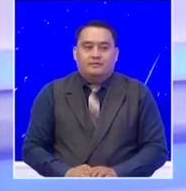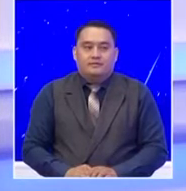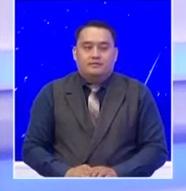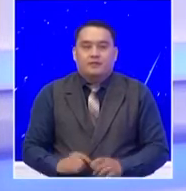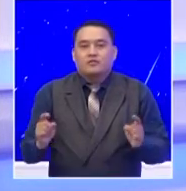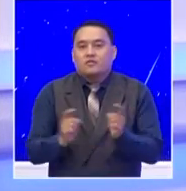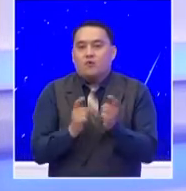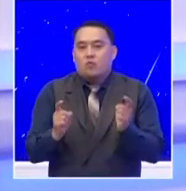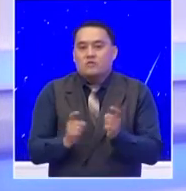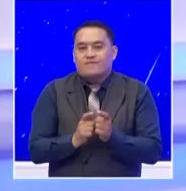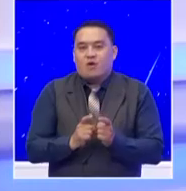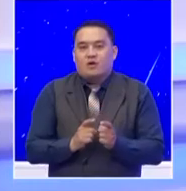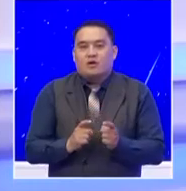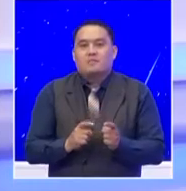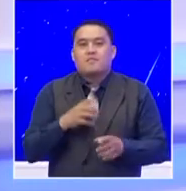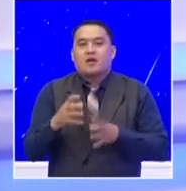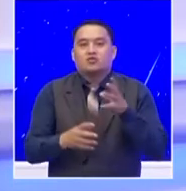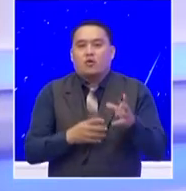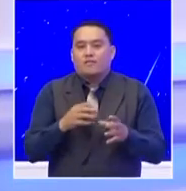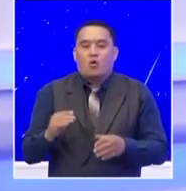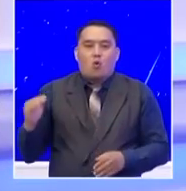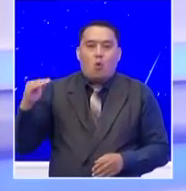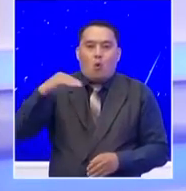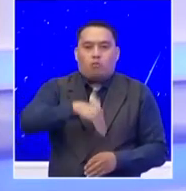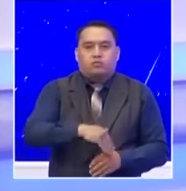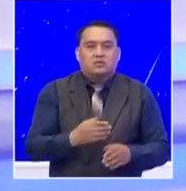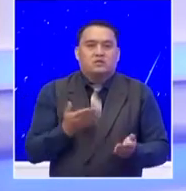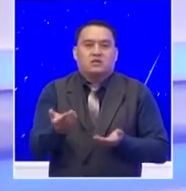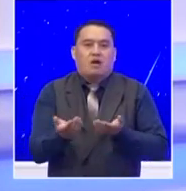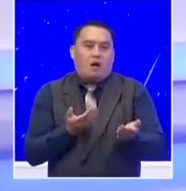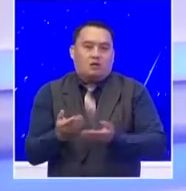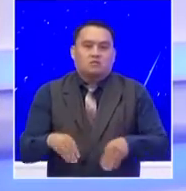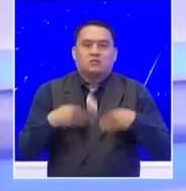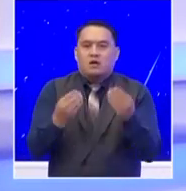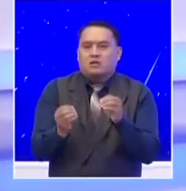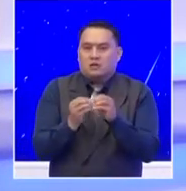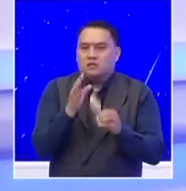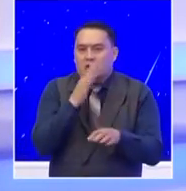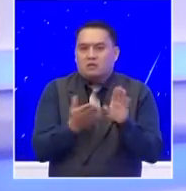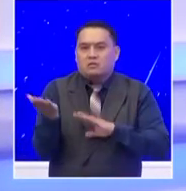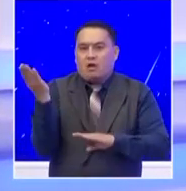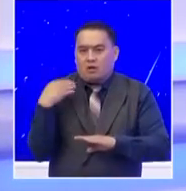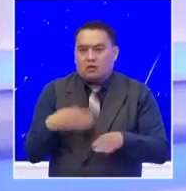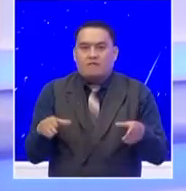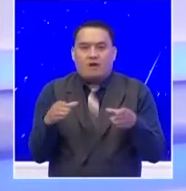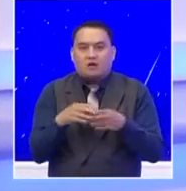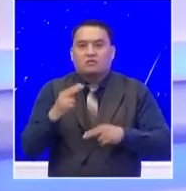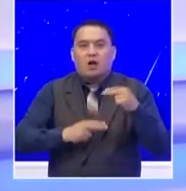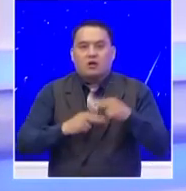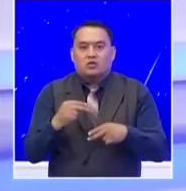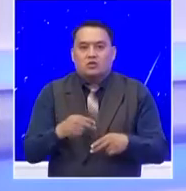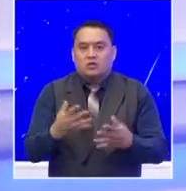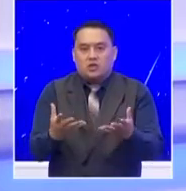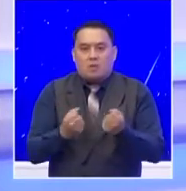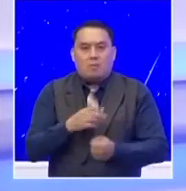Громкий скандал разгорается вокруг международного комплекса лыжных трамплинов. Объект сдали еще 10 лет назад, а компании-строители до сих пор